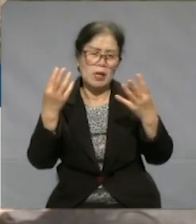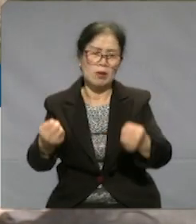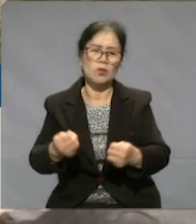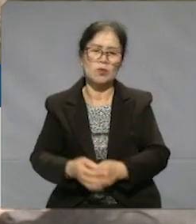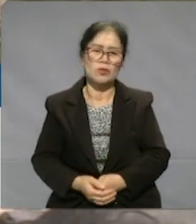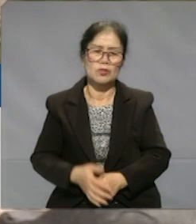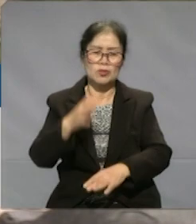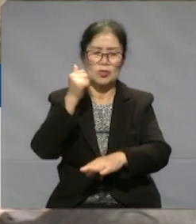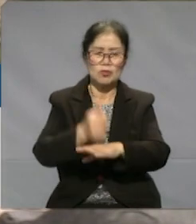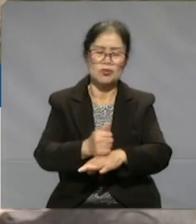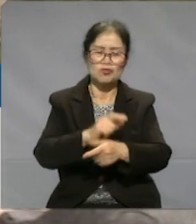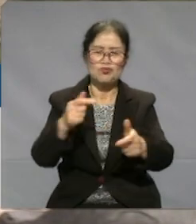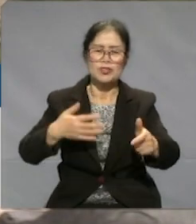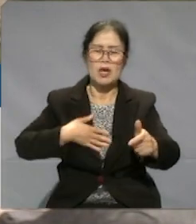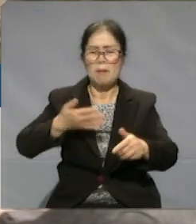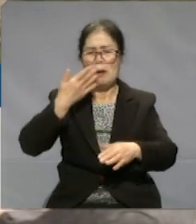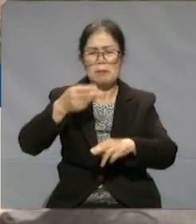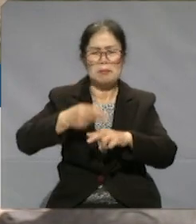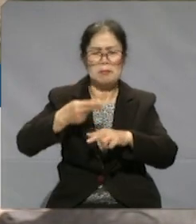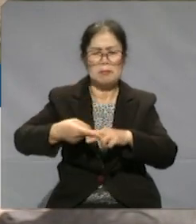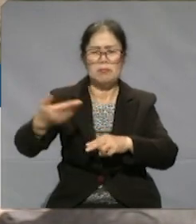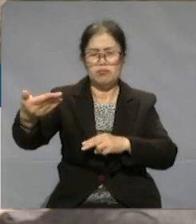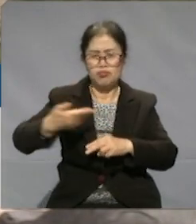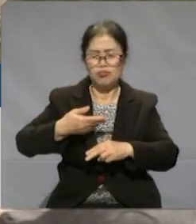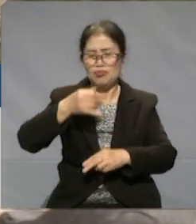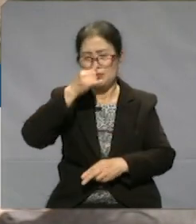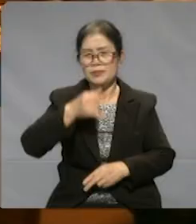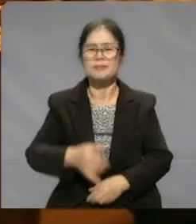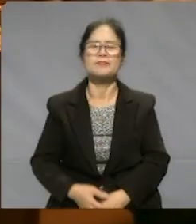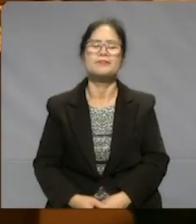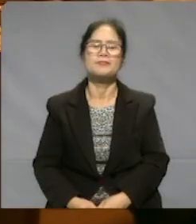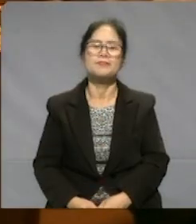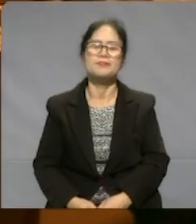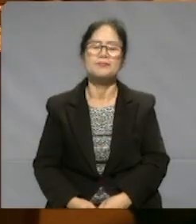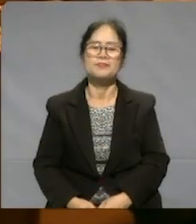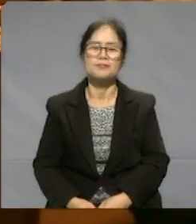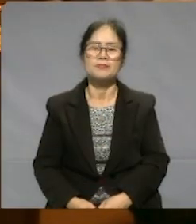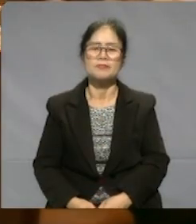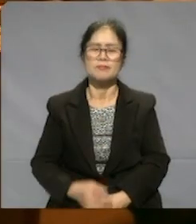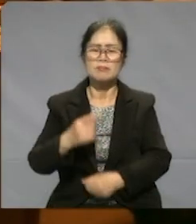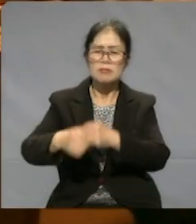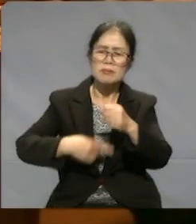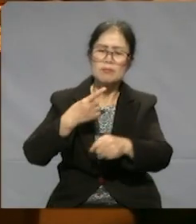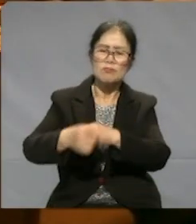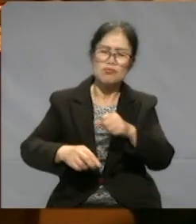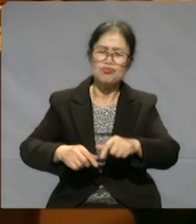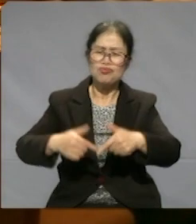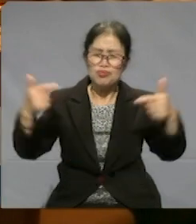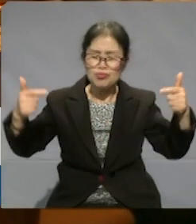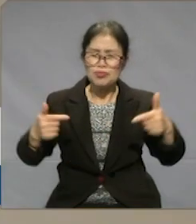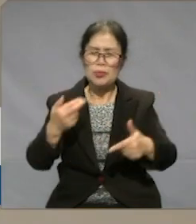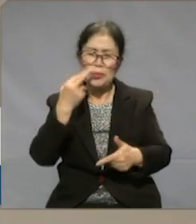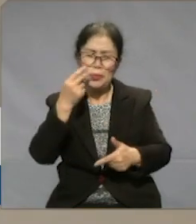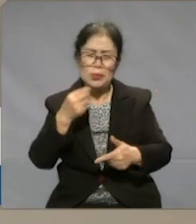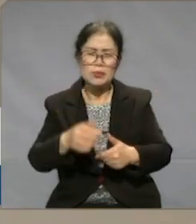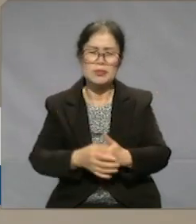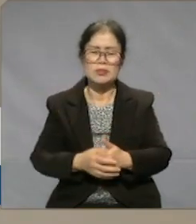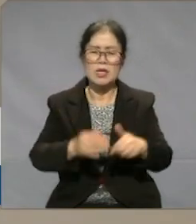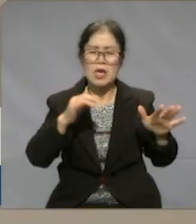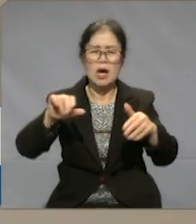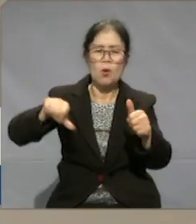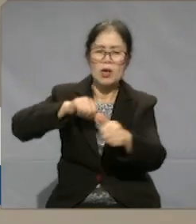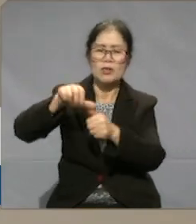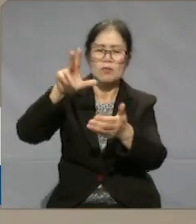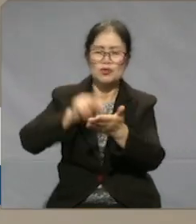경우들도 있습니다. 결국엔 이런 것들이 우리의 밥상으로 돌아오고 있는 상황인 거죠. 해마다 증가하는 미세 플라스틱 등 해양